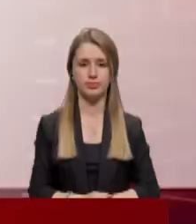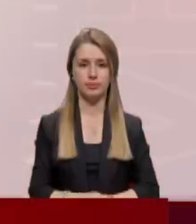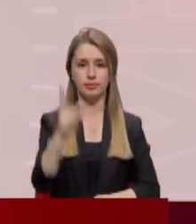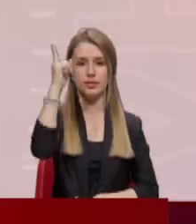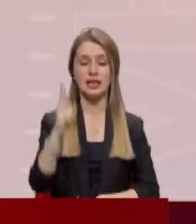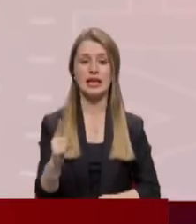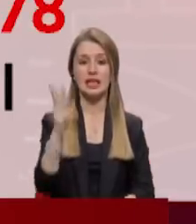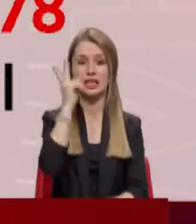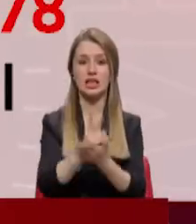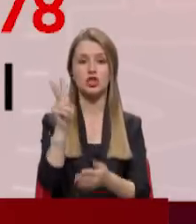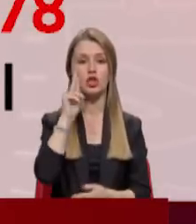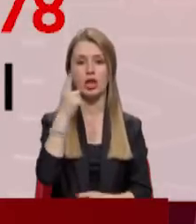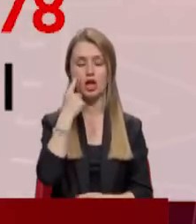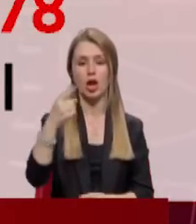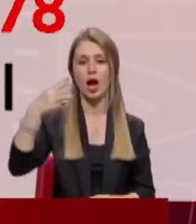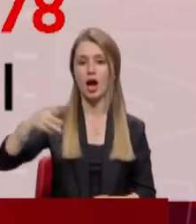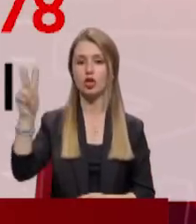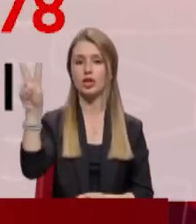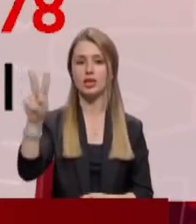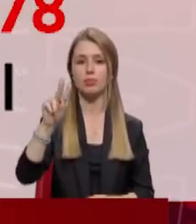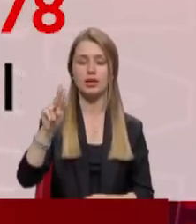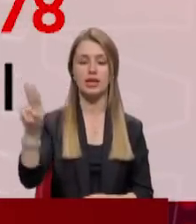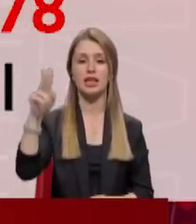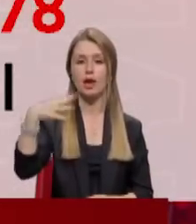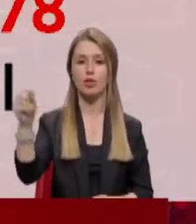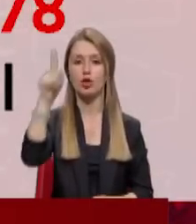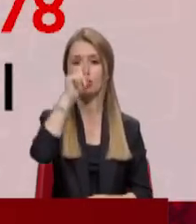İlk tur kesin sonuçlarına göre Erdoğan'a